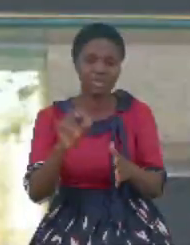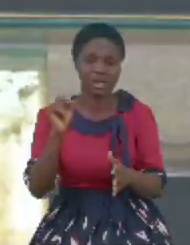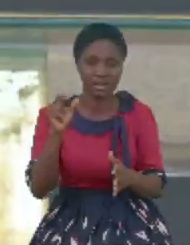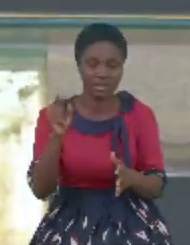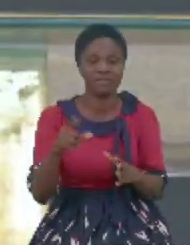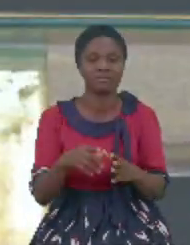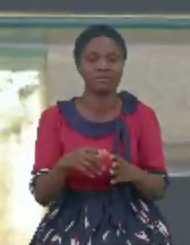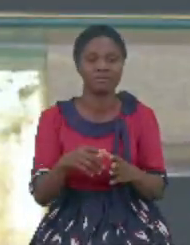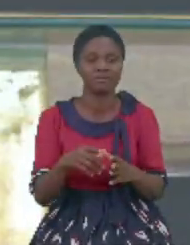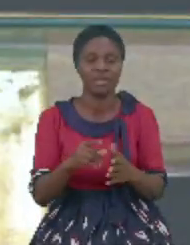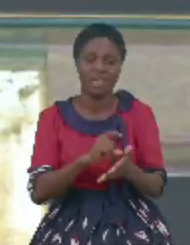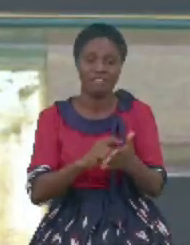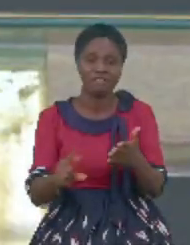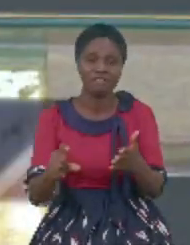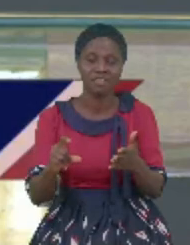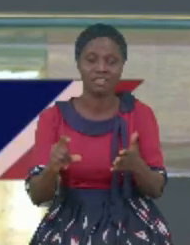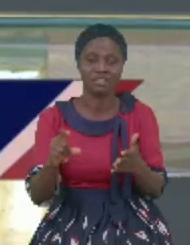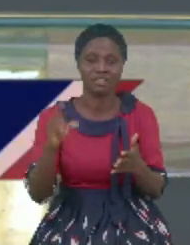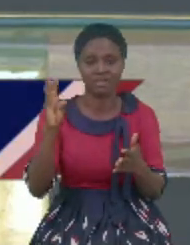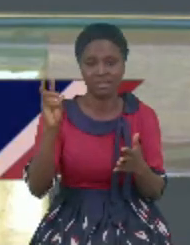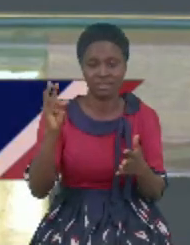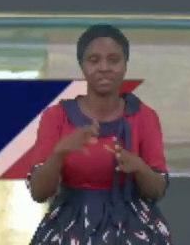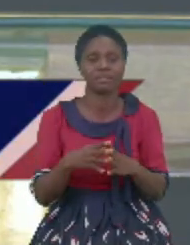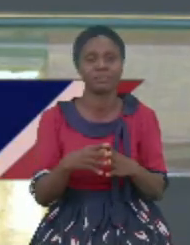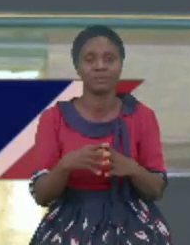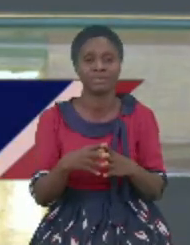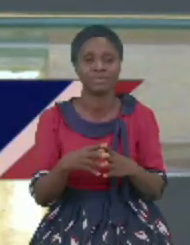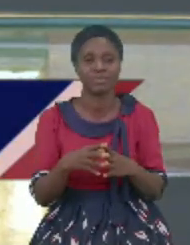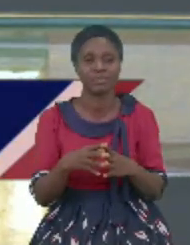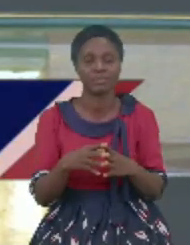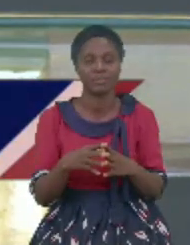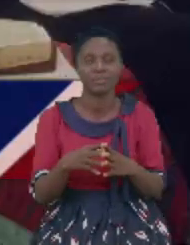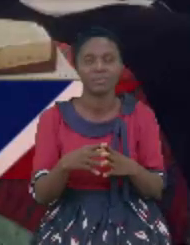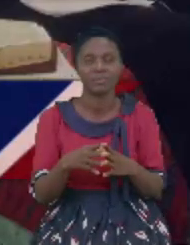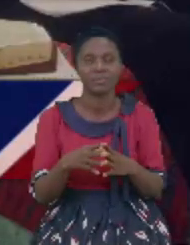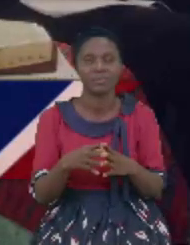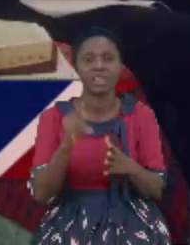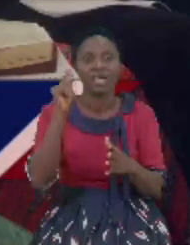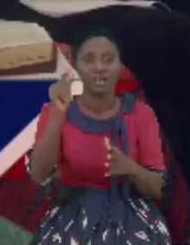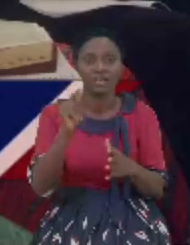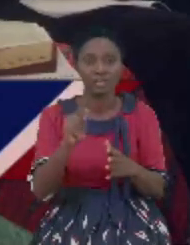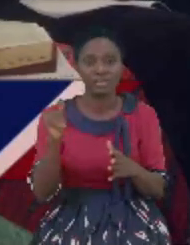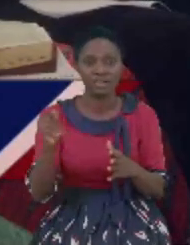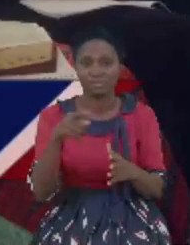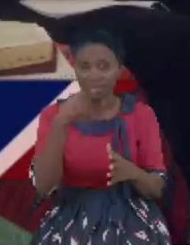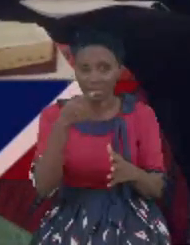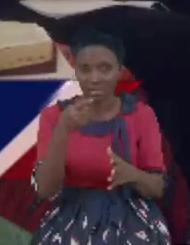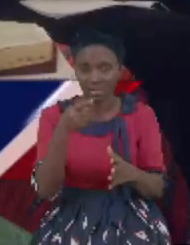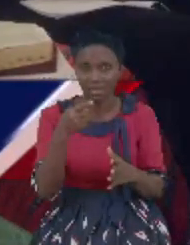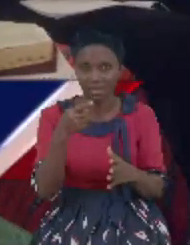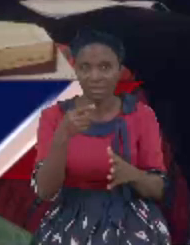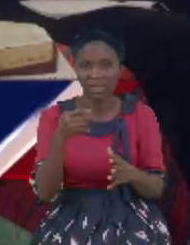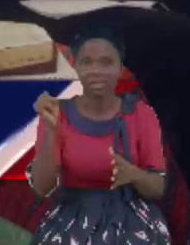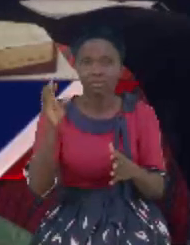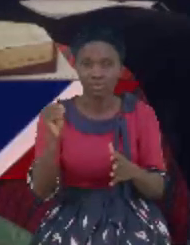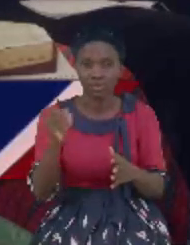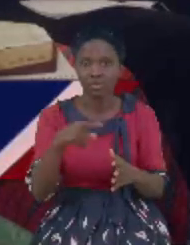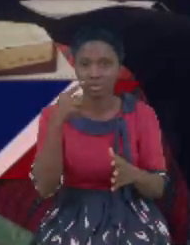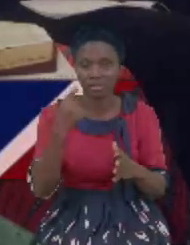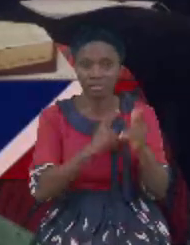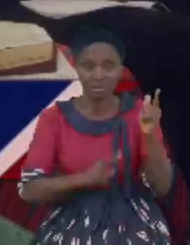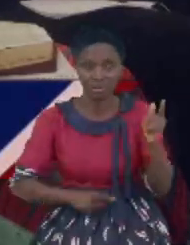Ézéchiel chapitre 11. Et je lis ici le verset 16. Ézéchiel 11, verset 16.